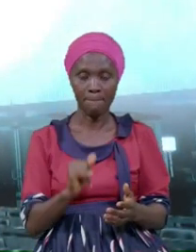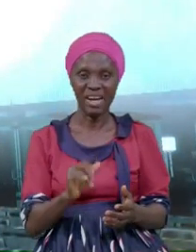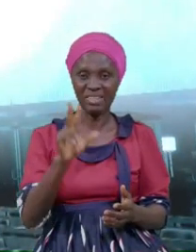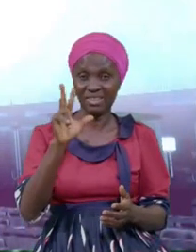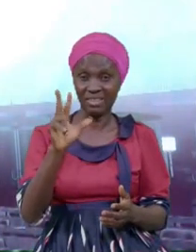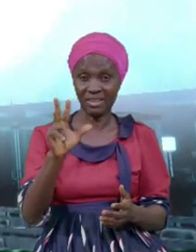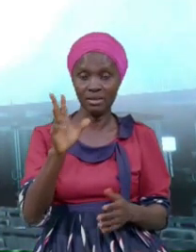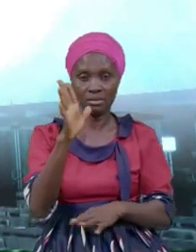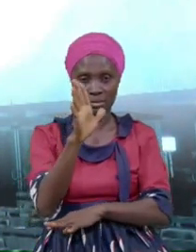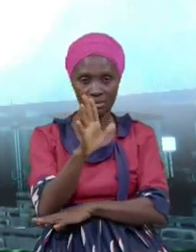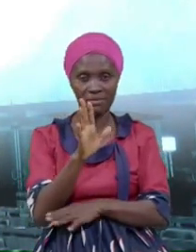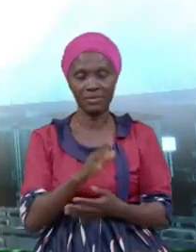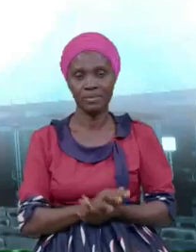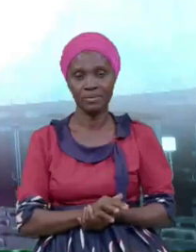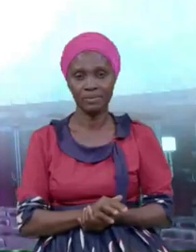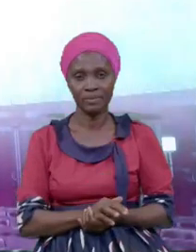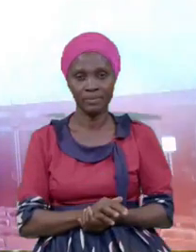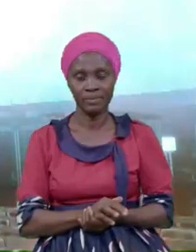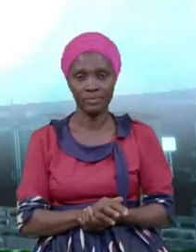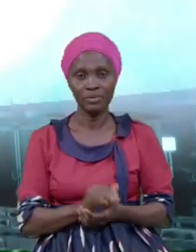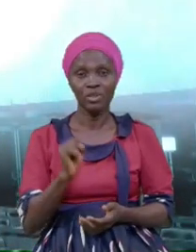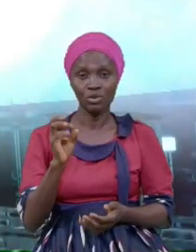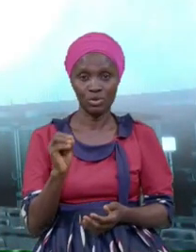Donc, le banquet de nouveaux convertis,